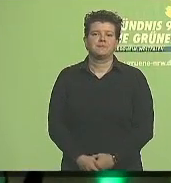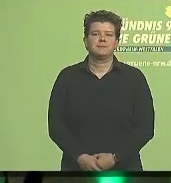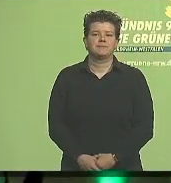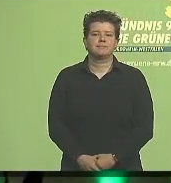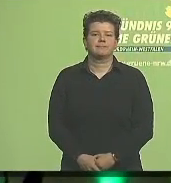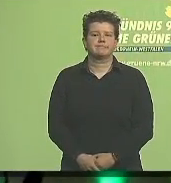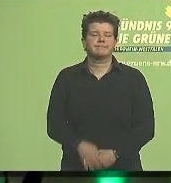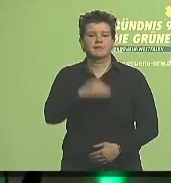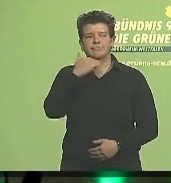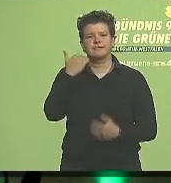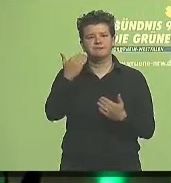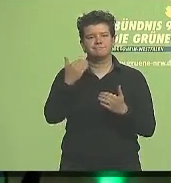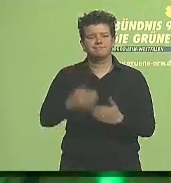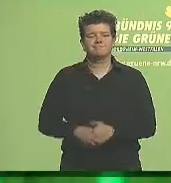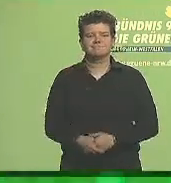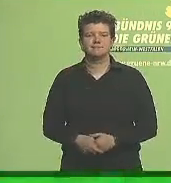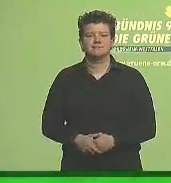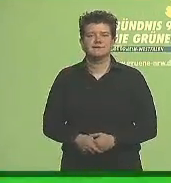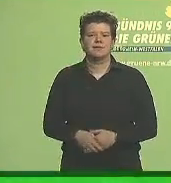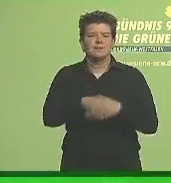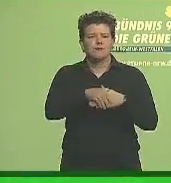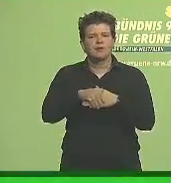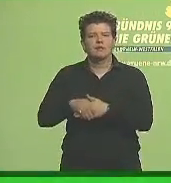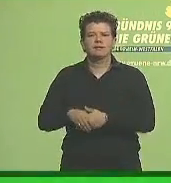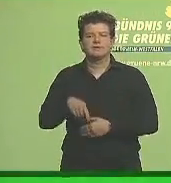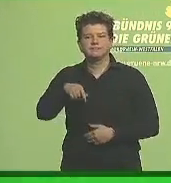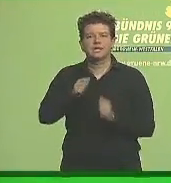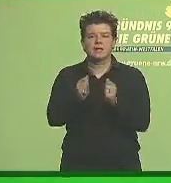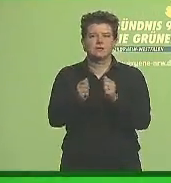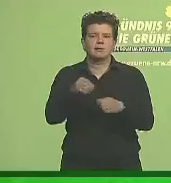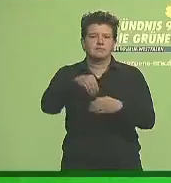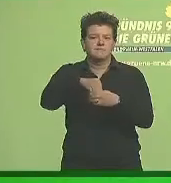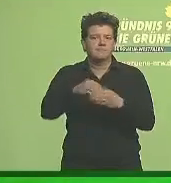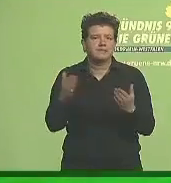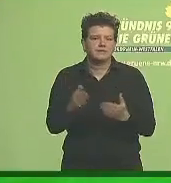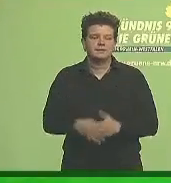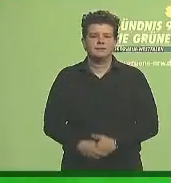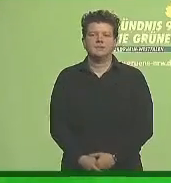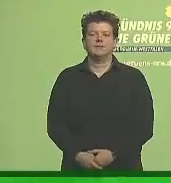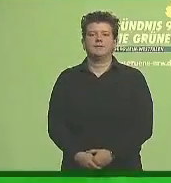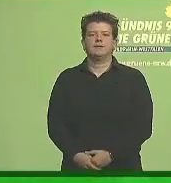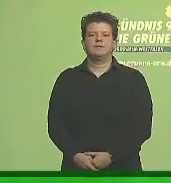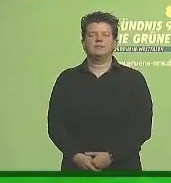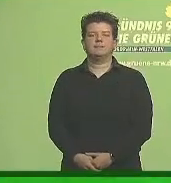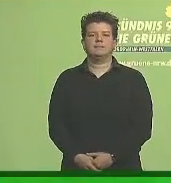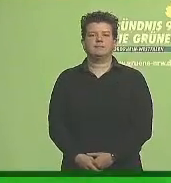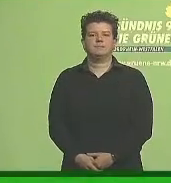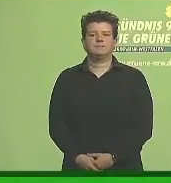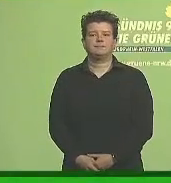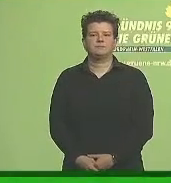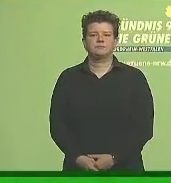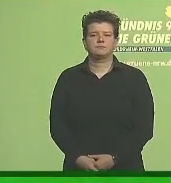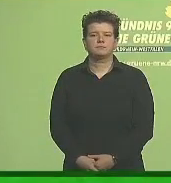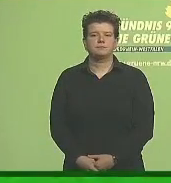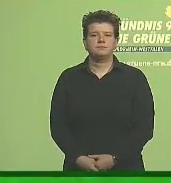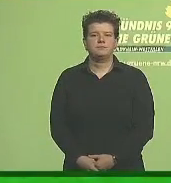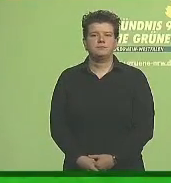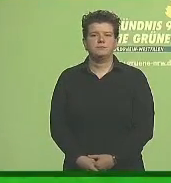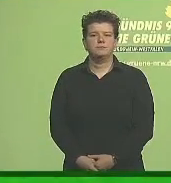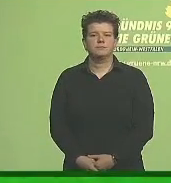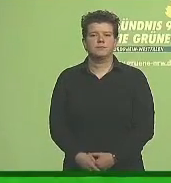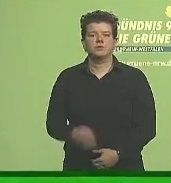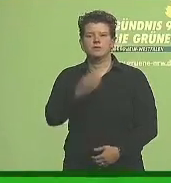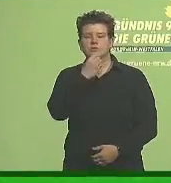Ja, vielen Dank erstmal. Liebe Freundinnen und Freunde, es geht bei diesem Antrag darum, ob wir weiter eigenständig und glaubwürdig Politik